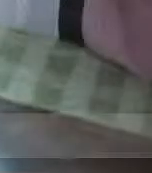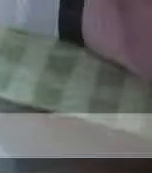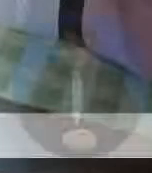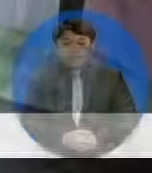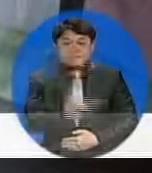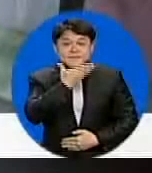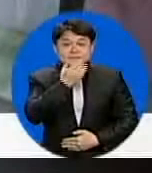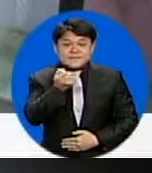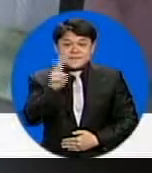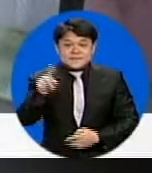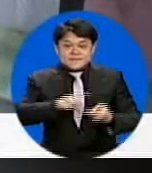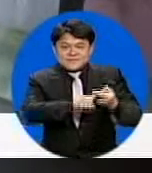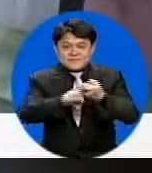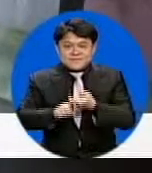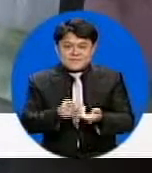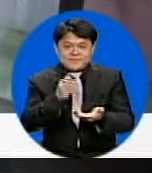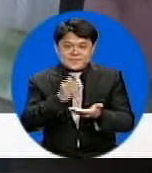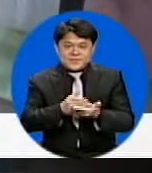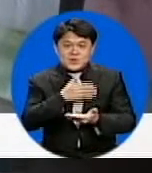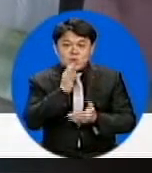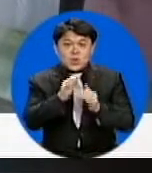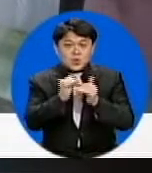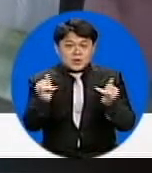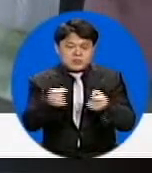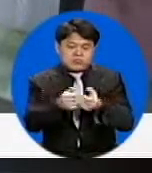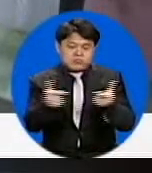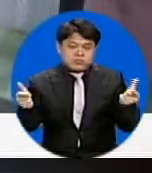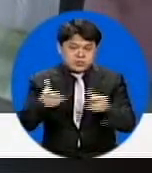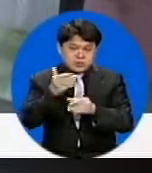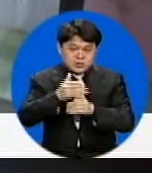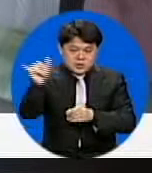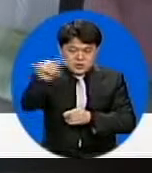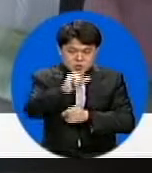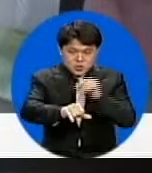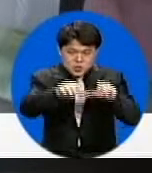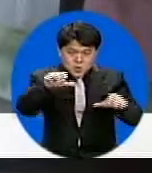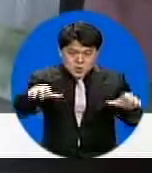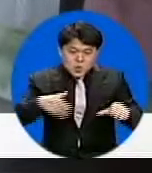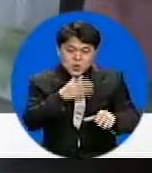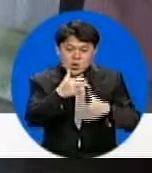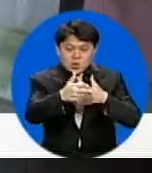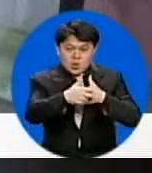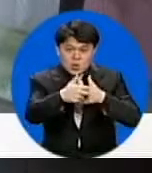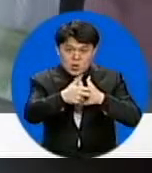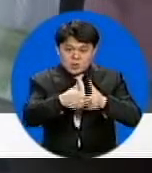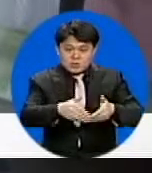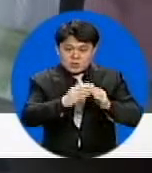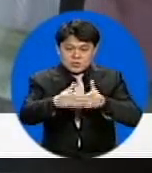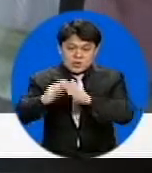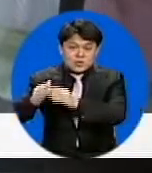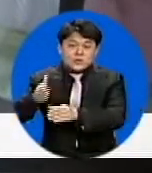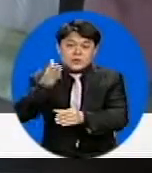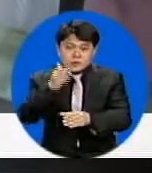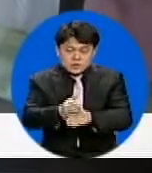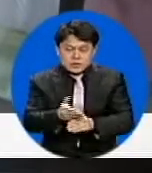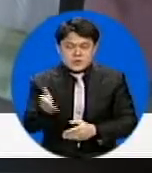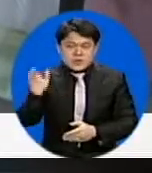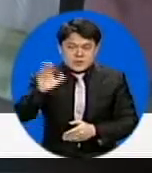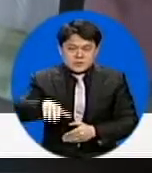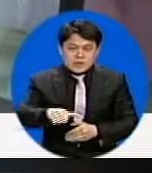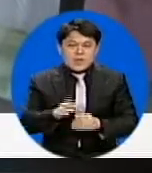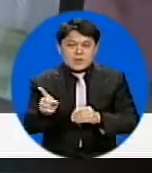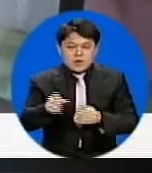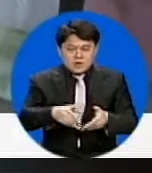감사합니다. 복제TV 네트워크입니다. 노인 인구 급증으로 전국 곳곳에 요양시설이 늘어나고 있습니다. 그런데 한편에서는